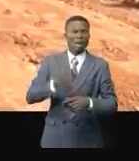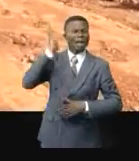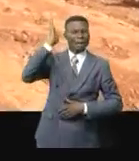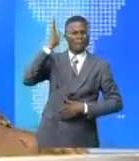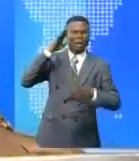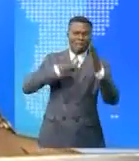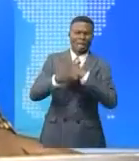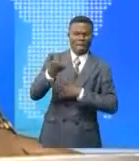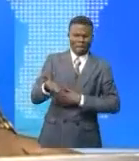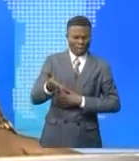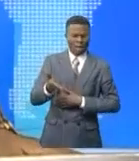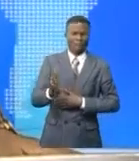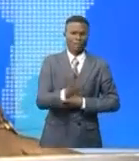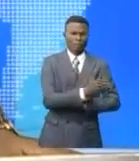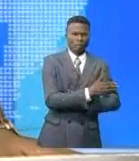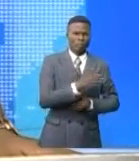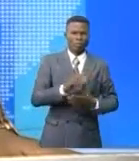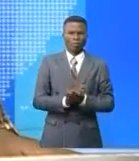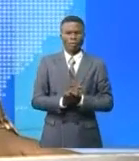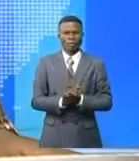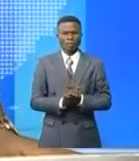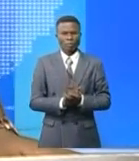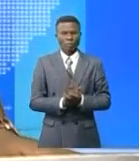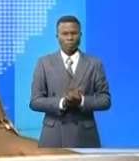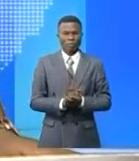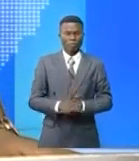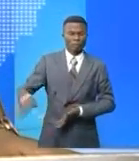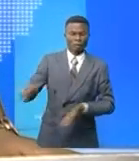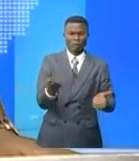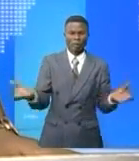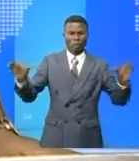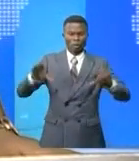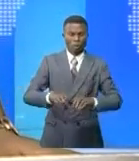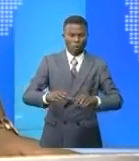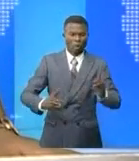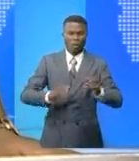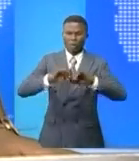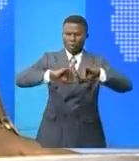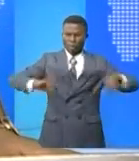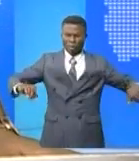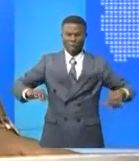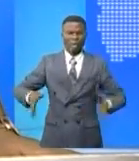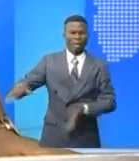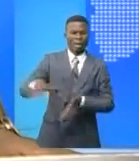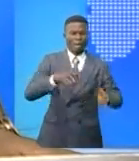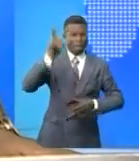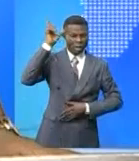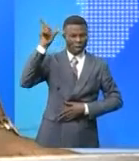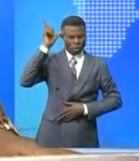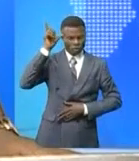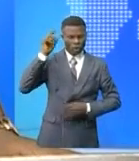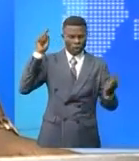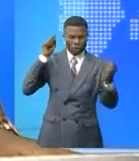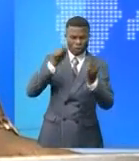bords. Frappé par une érosion qui l'a coupé en deux, la route Lubumbashi-Kipushi